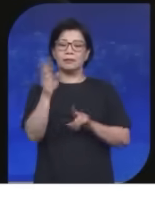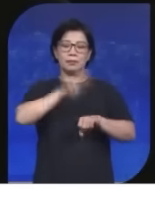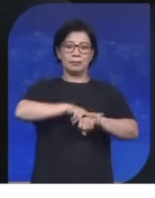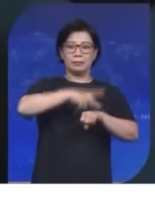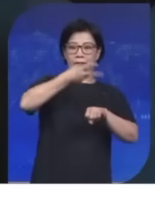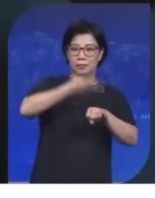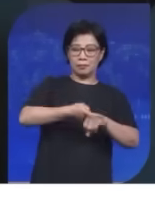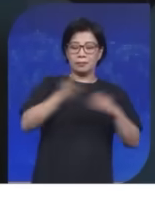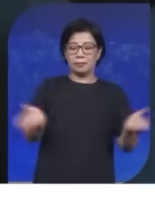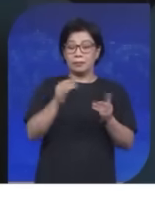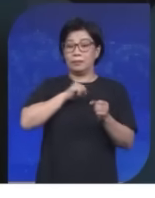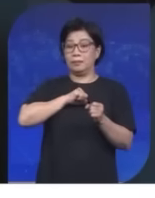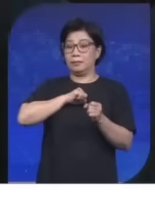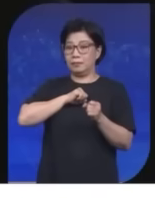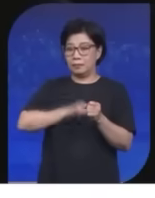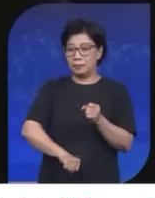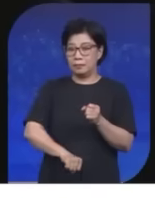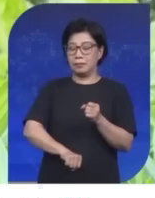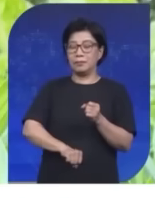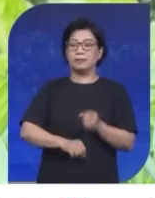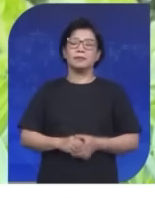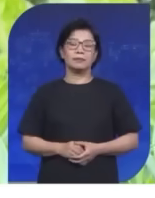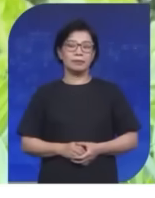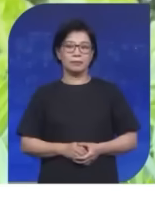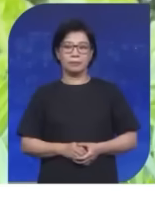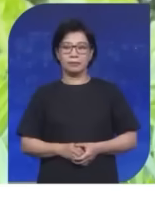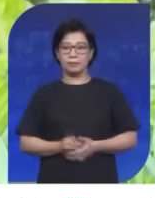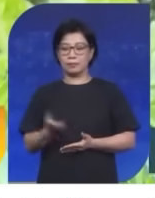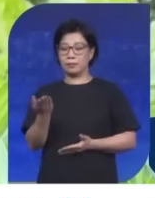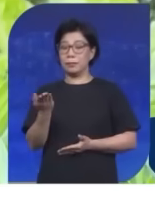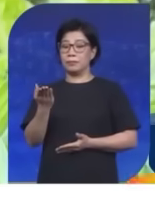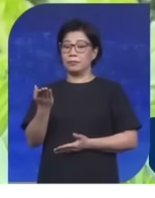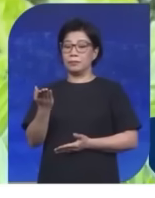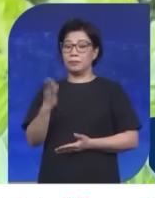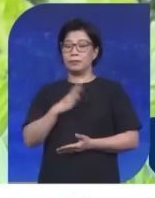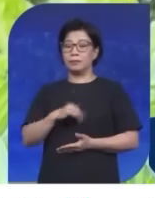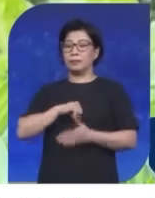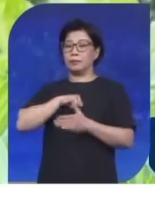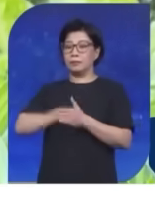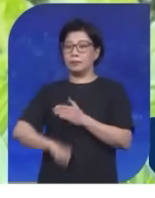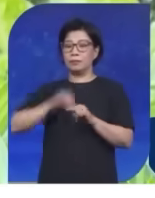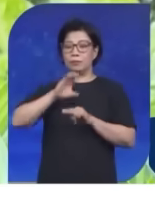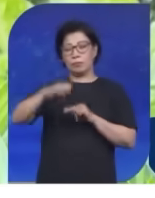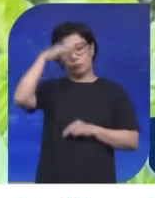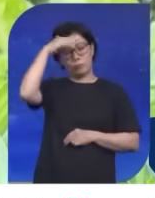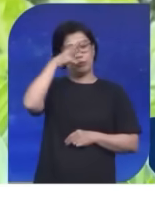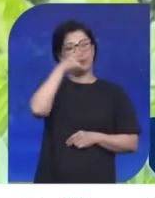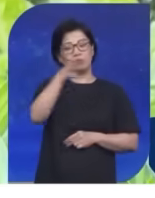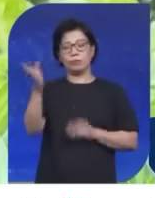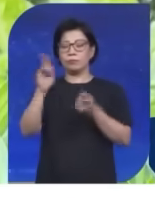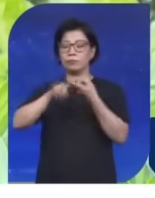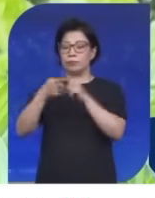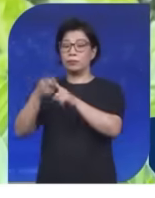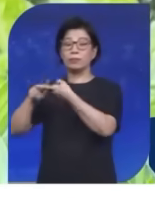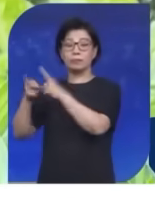để khuyến sinh tại một số quốc gia trên thế giới. Câu chuyện của mỗi người. Cái việc sinh con này á thì nó là cái nhu cầu và mong muốn chính đáng của các cặp vợ chồng.